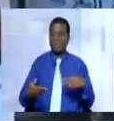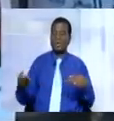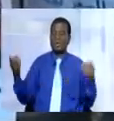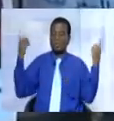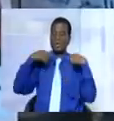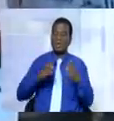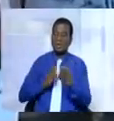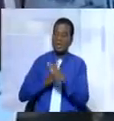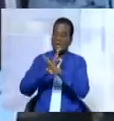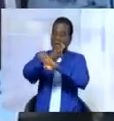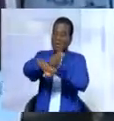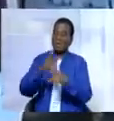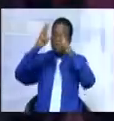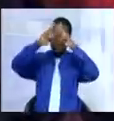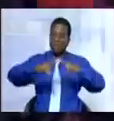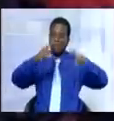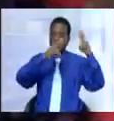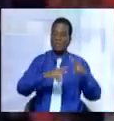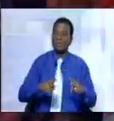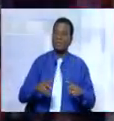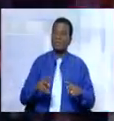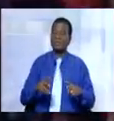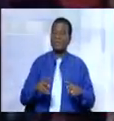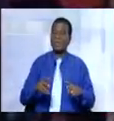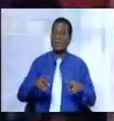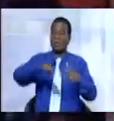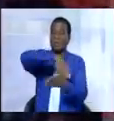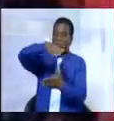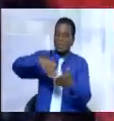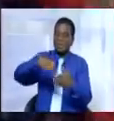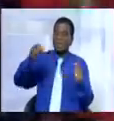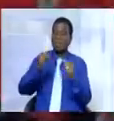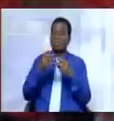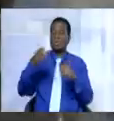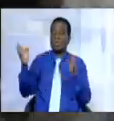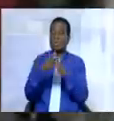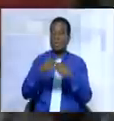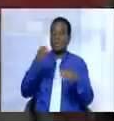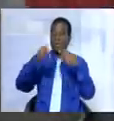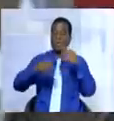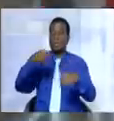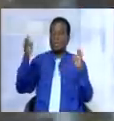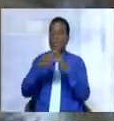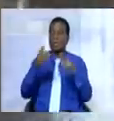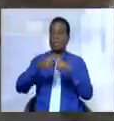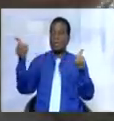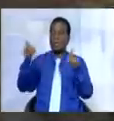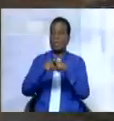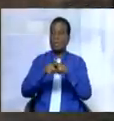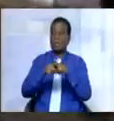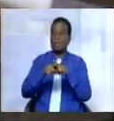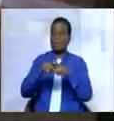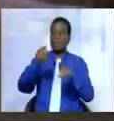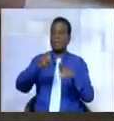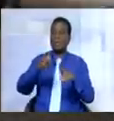de la ville par le convoi. Au cœur des différentes rencontres prévues, les questions économiques, mais également un